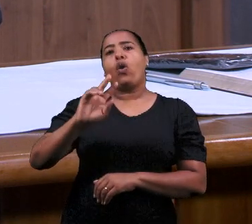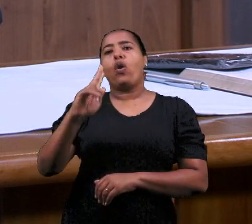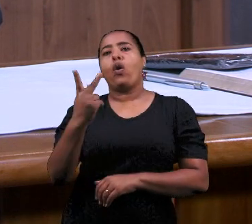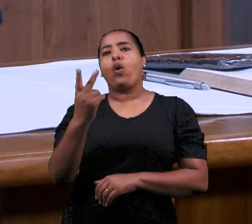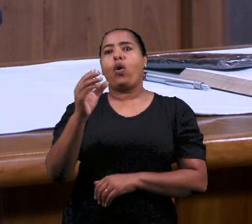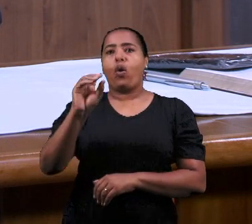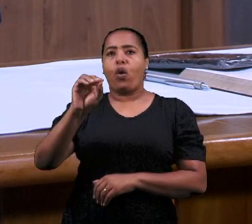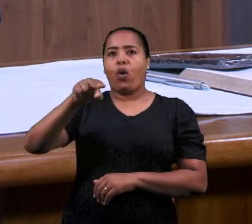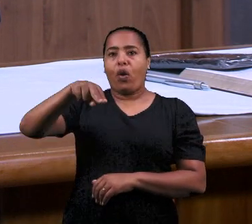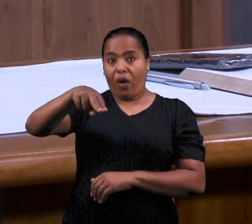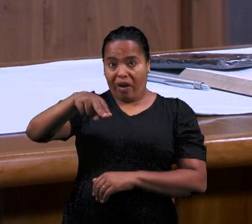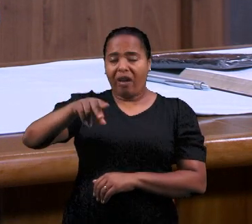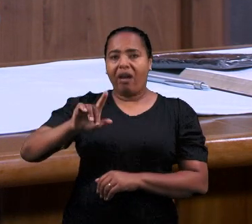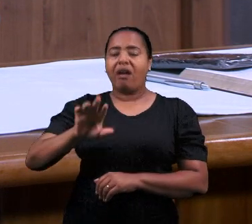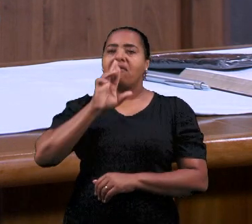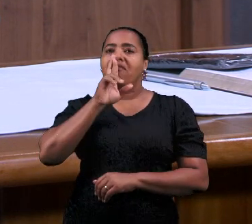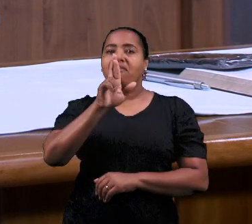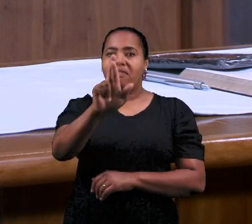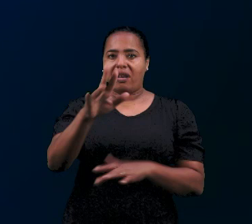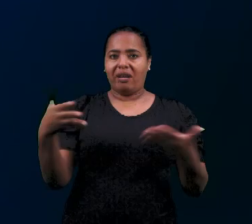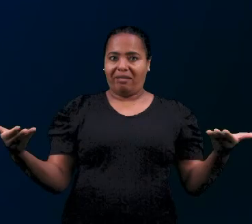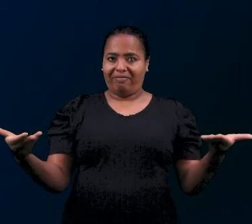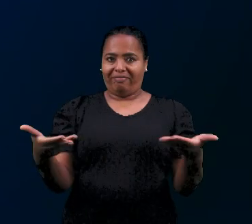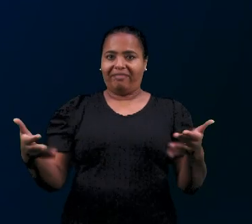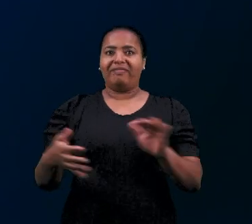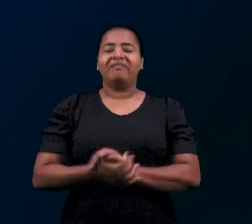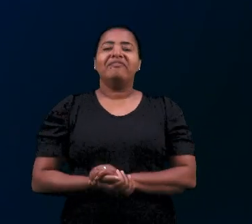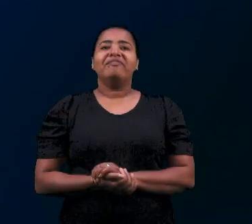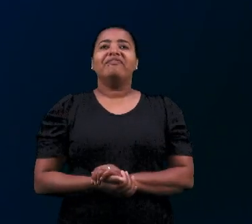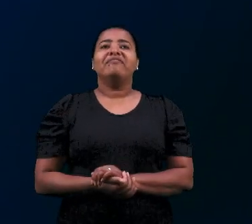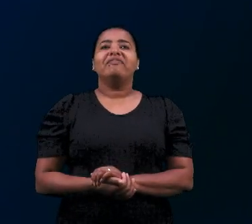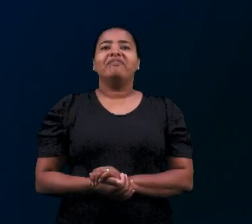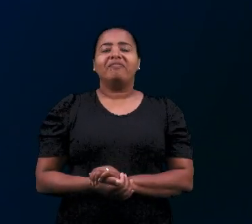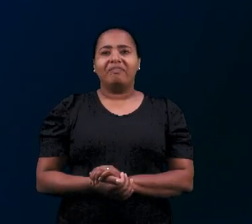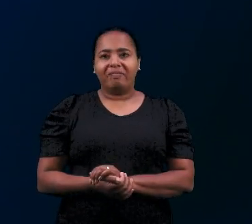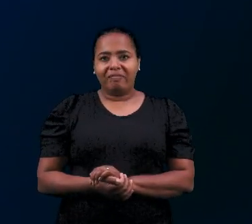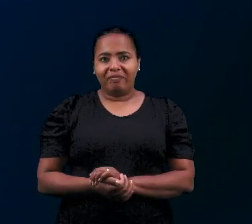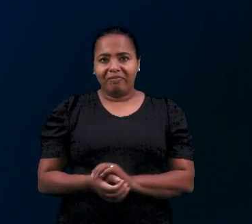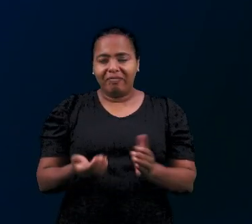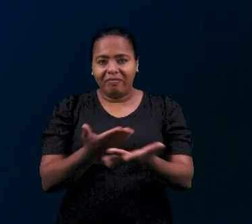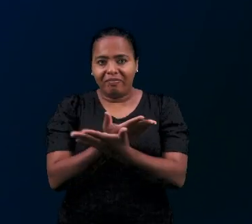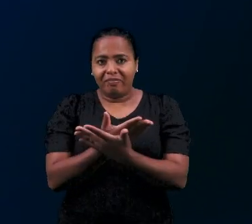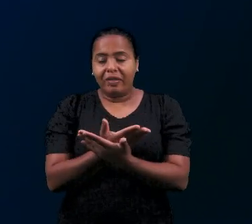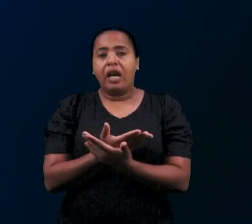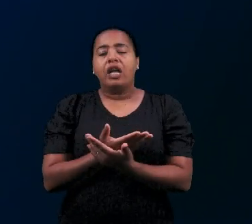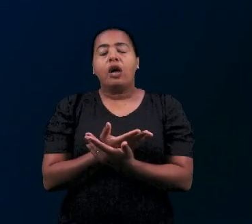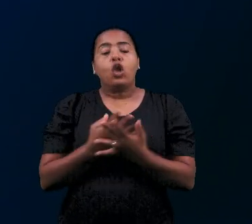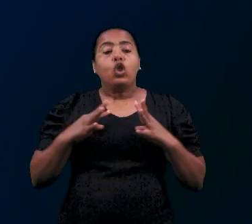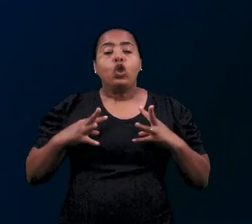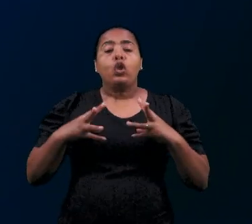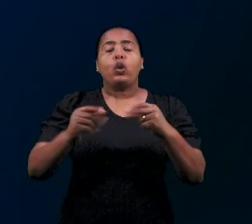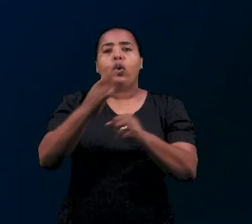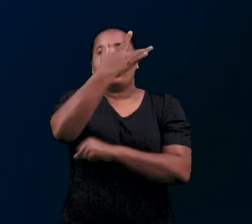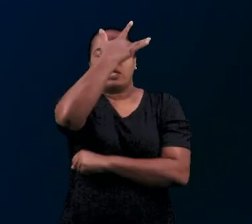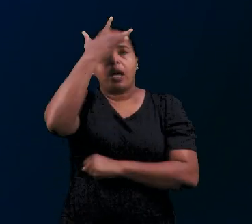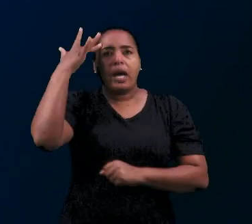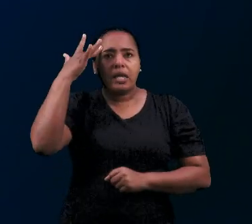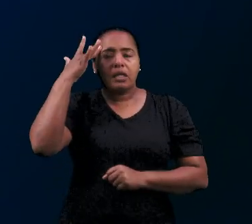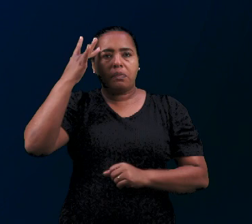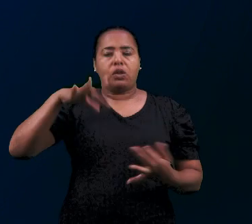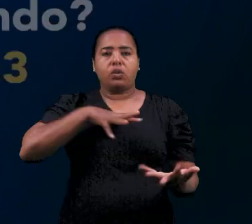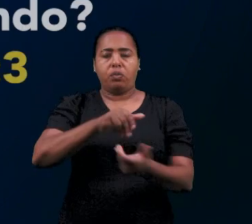cette réponse, le jeune homme Laurent. Les signes s'adressent à toutes les personnes du monde. En Matthieu 24, verset